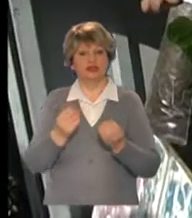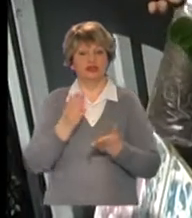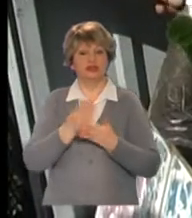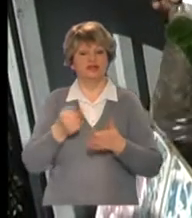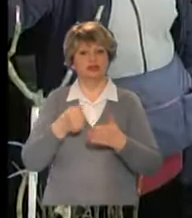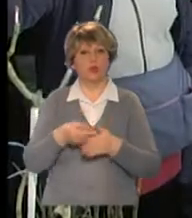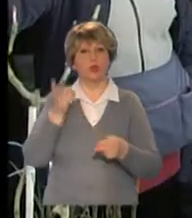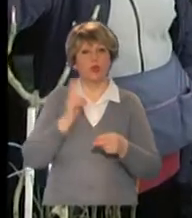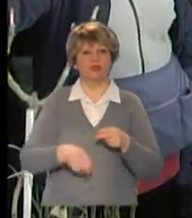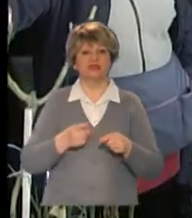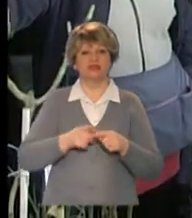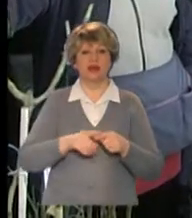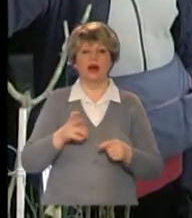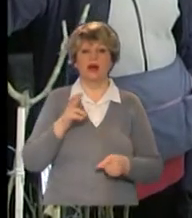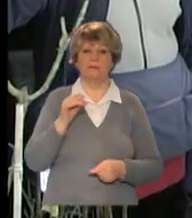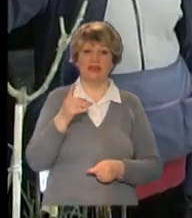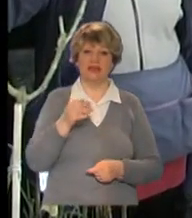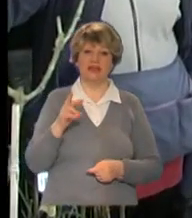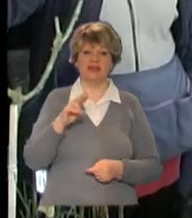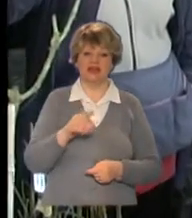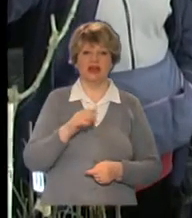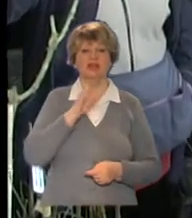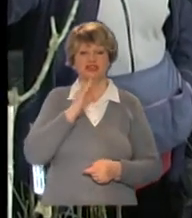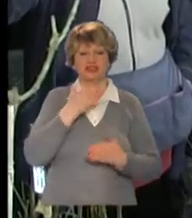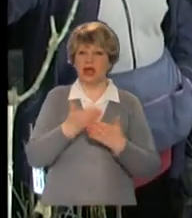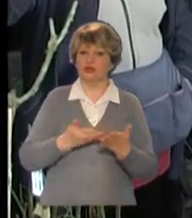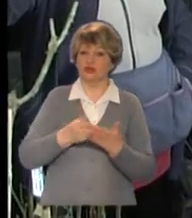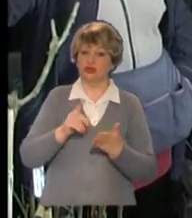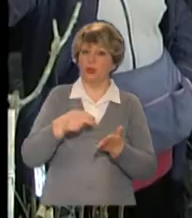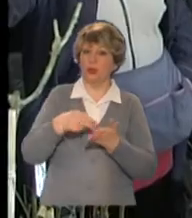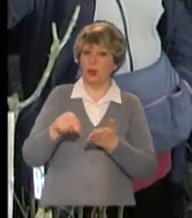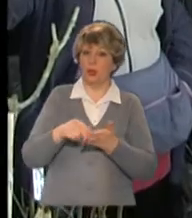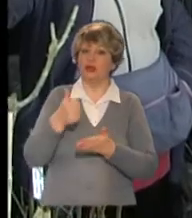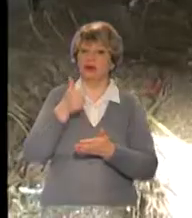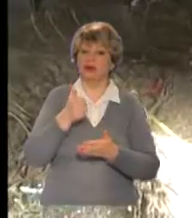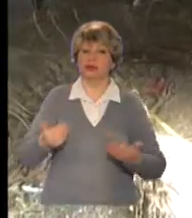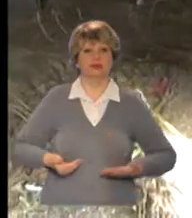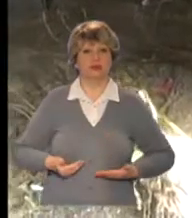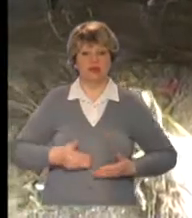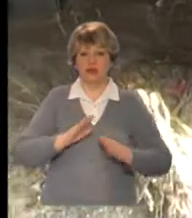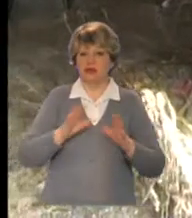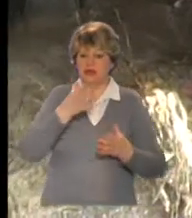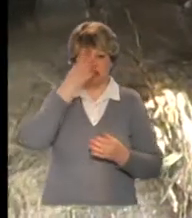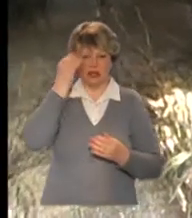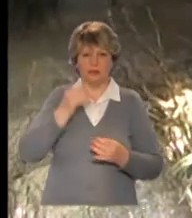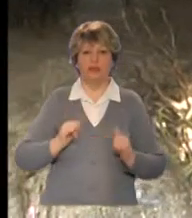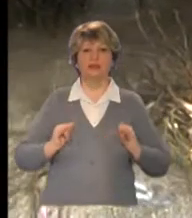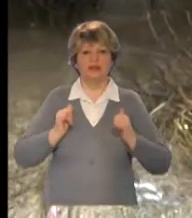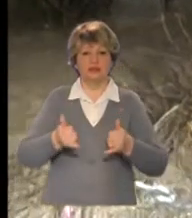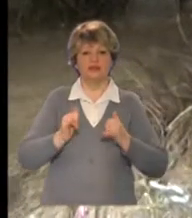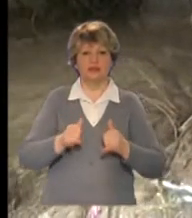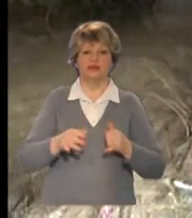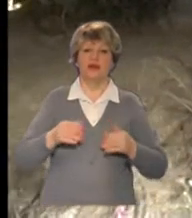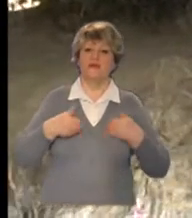ще є до кінця березня, запевняє садівниця пані Людмила. Жінка радить, аби куплений саджанець добре прижився, не забувайте про